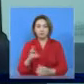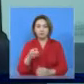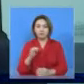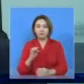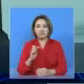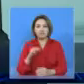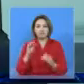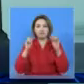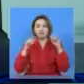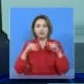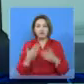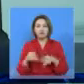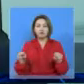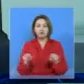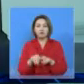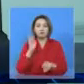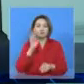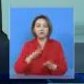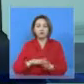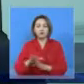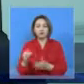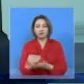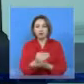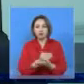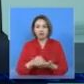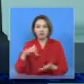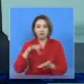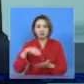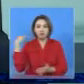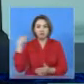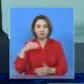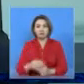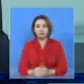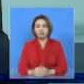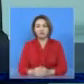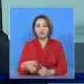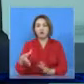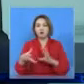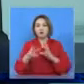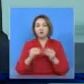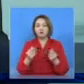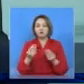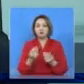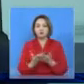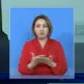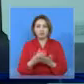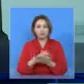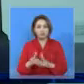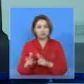осадка сточных вод комплекса очистных сооружений города Актобе, общая стоимость которого